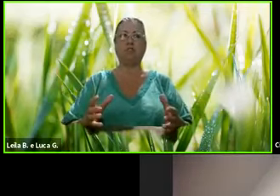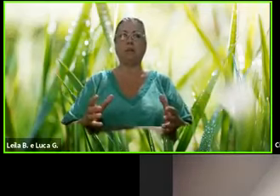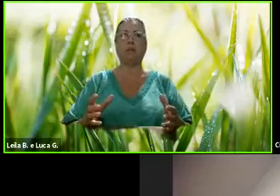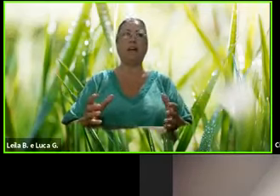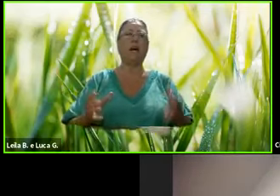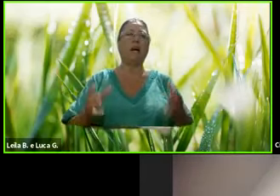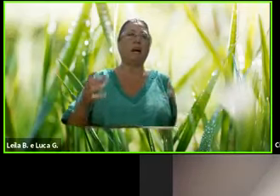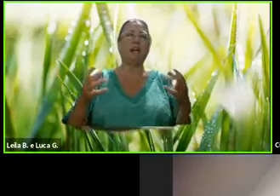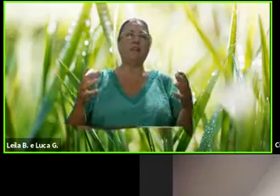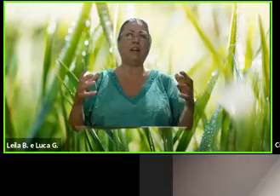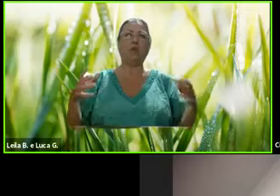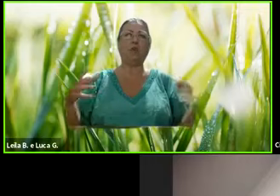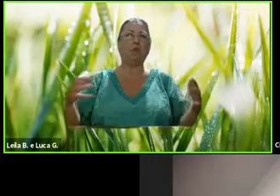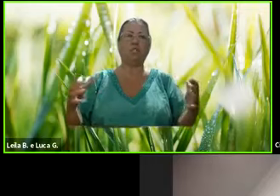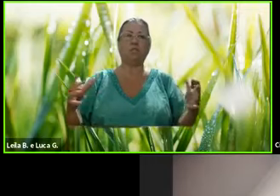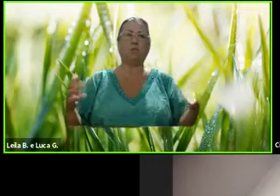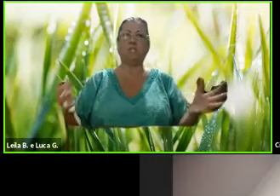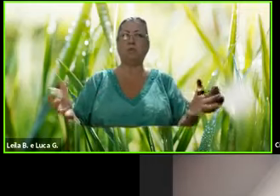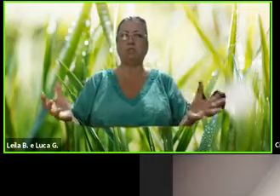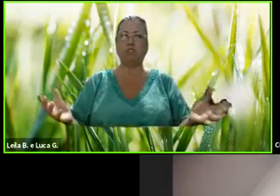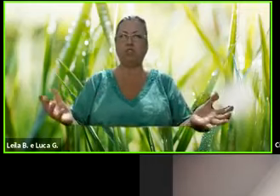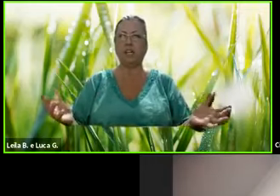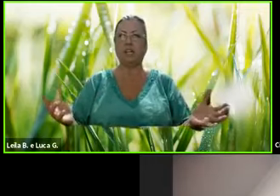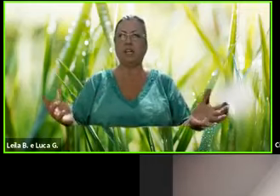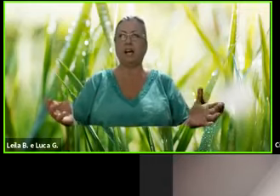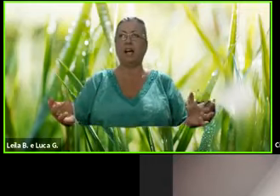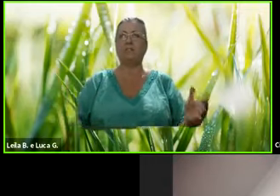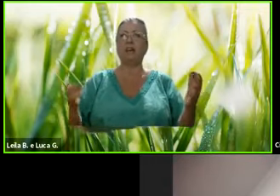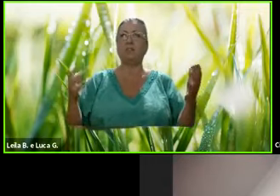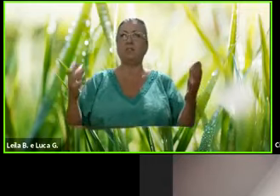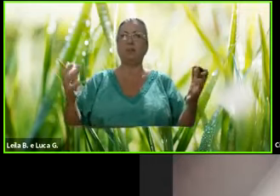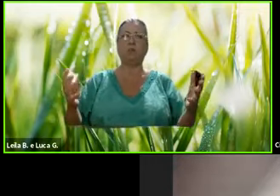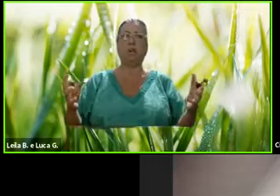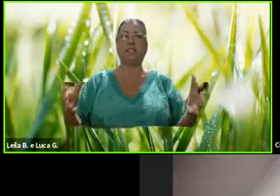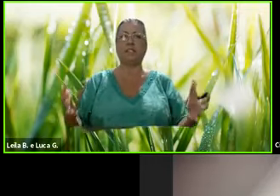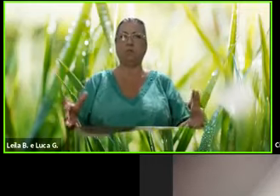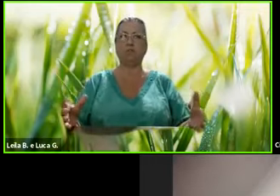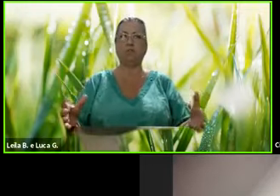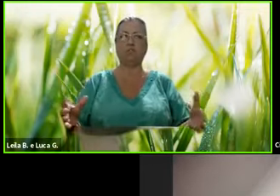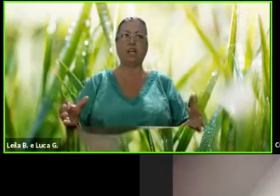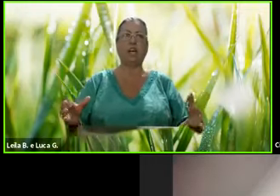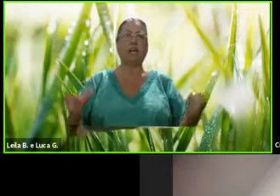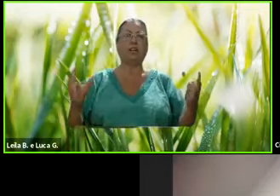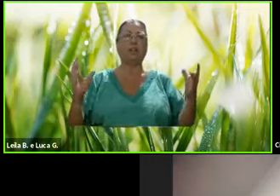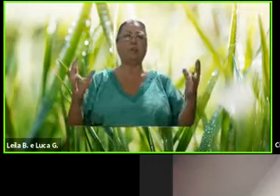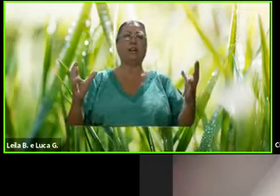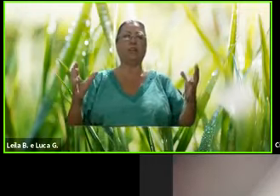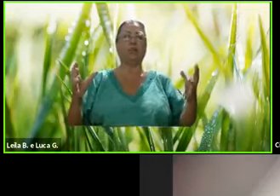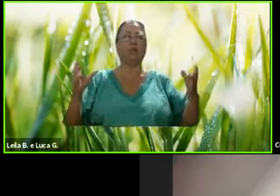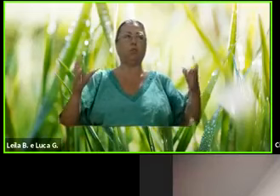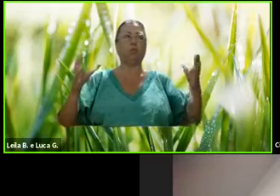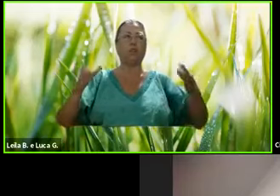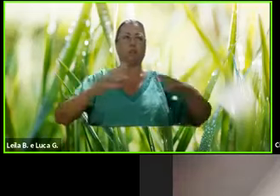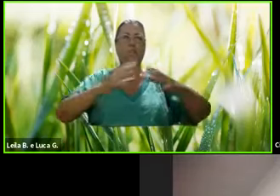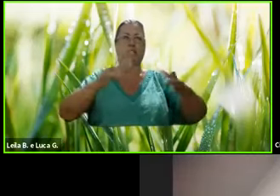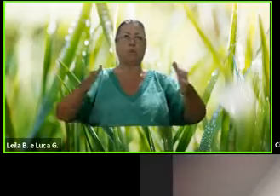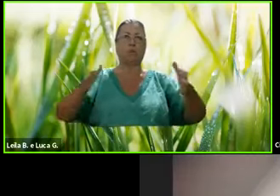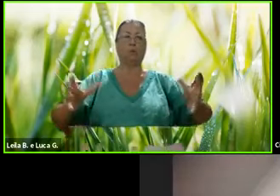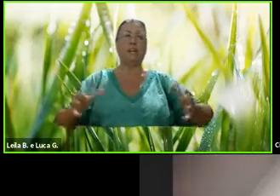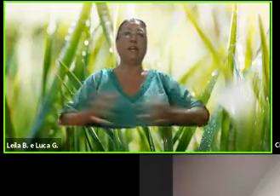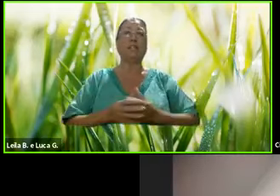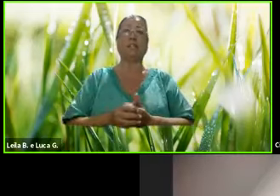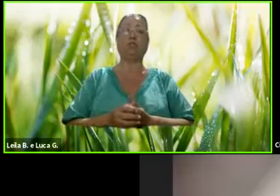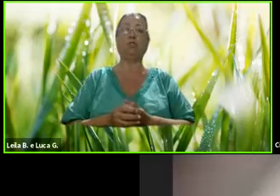siamo vicini, ma a livello cosmico siamo vicini. A livello spirituale siamo vicini. Então imagino che tutta